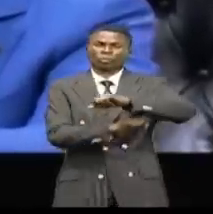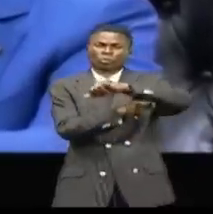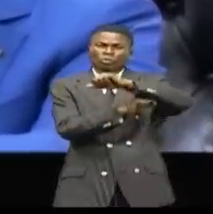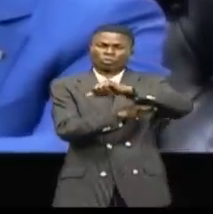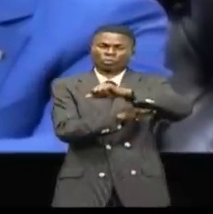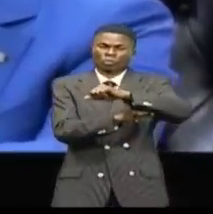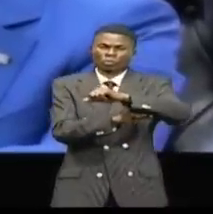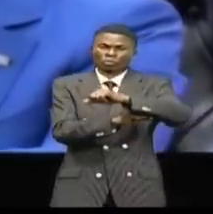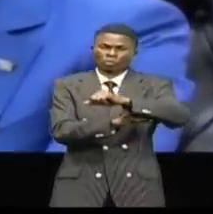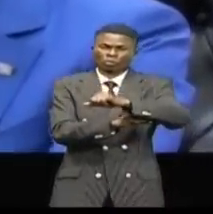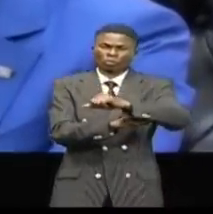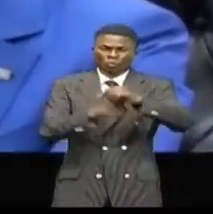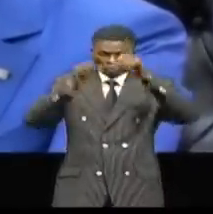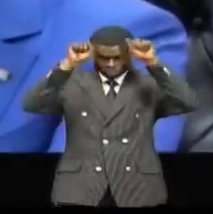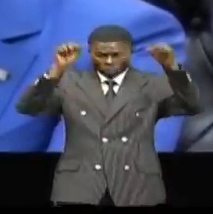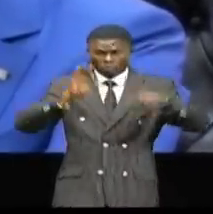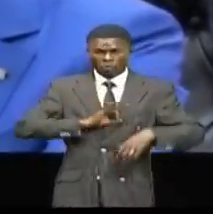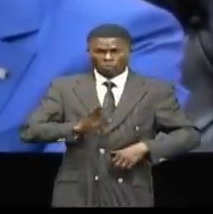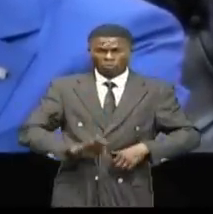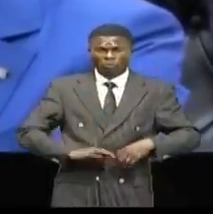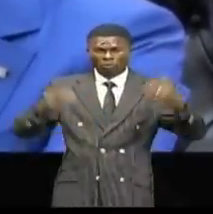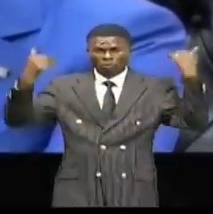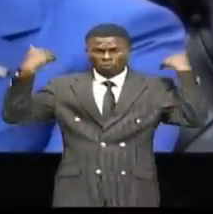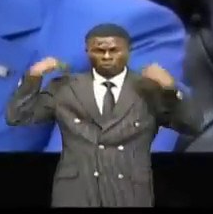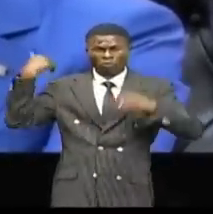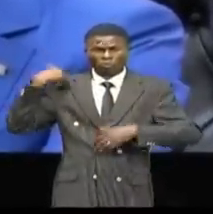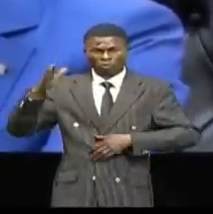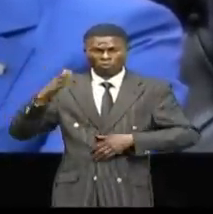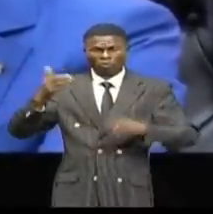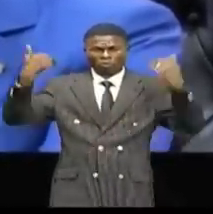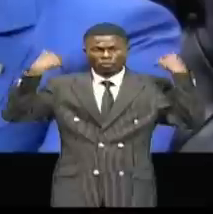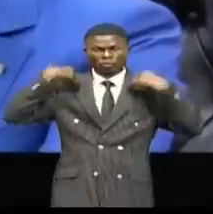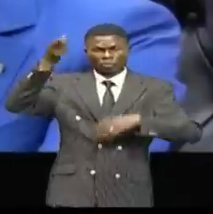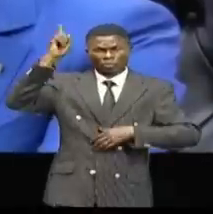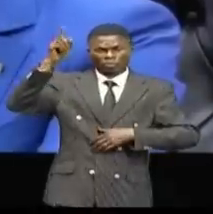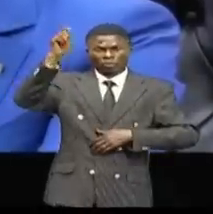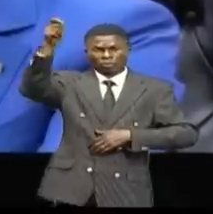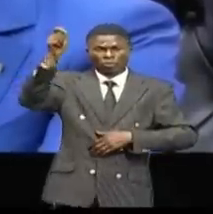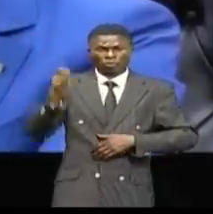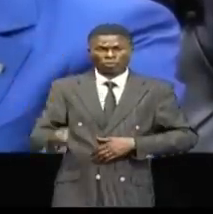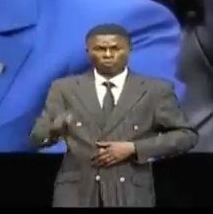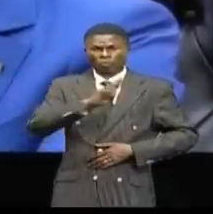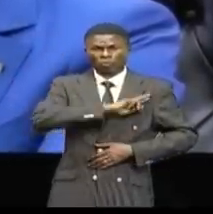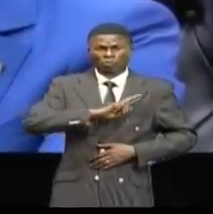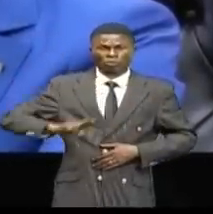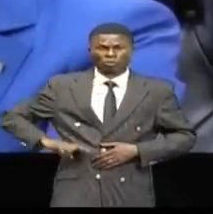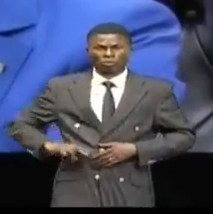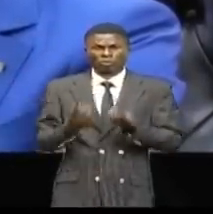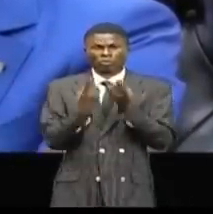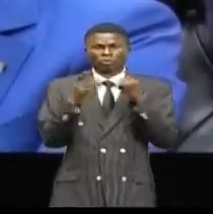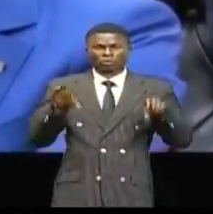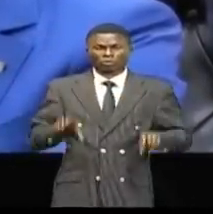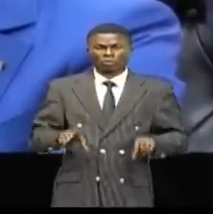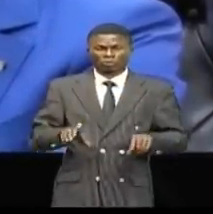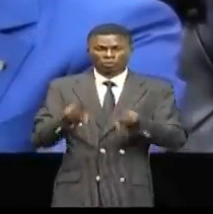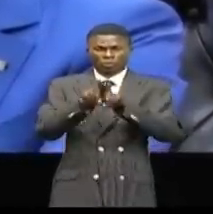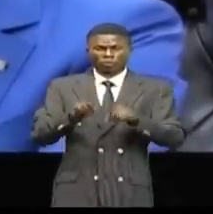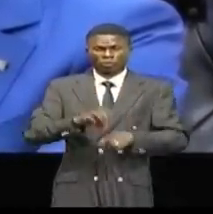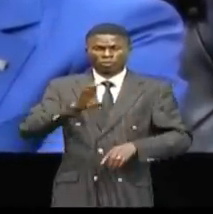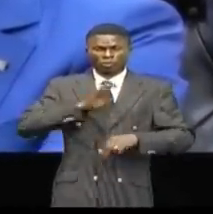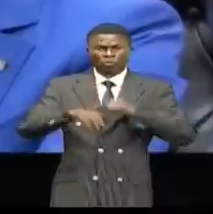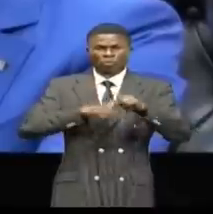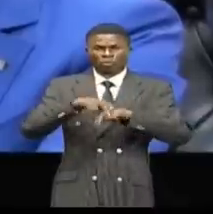ces derniers au président de la République, chef de l'État, commandant suprême de forces armées de la République démocratique du Congo et de la police